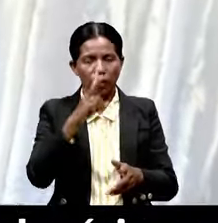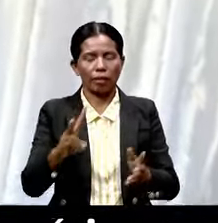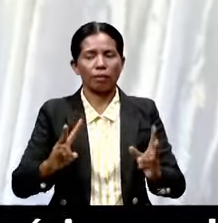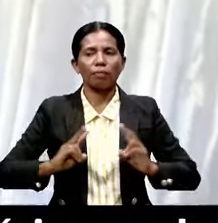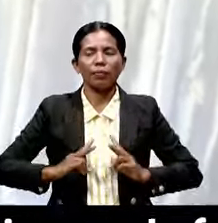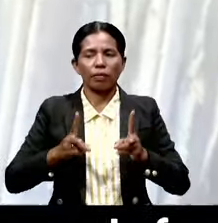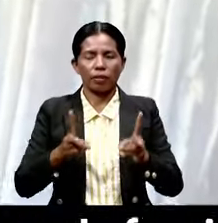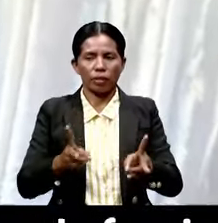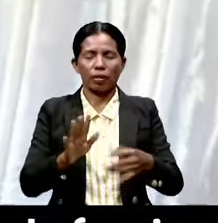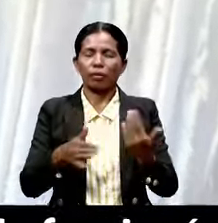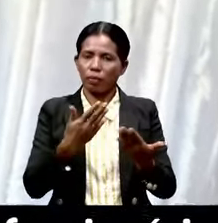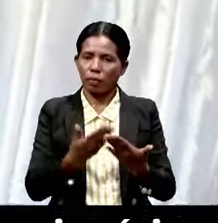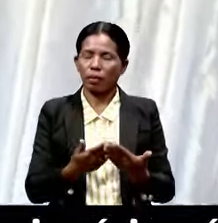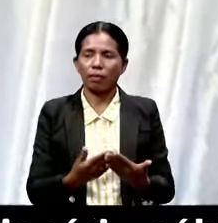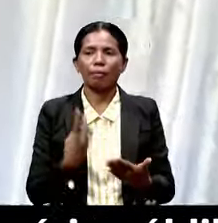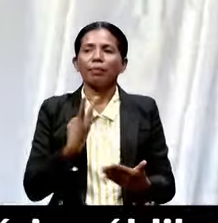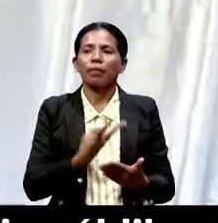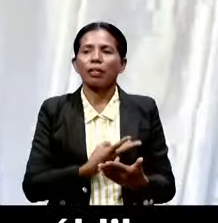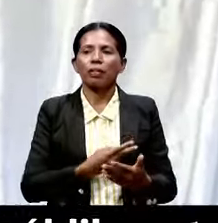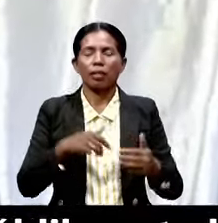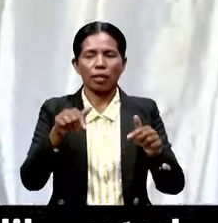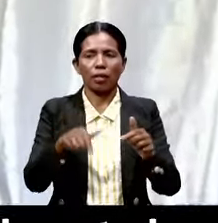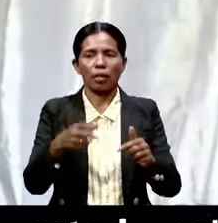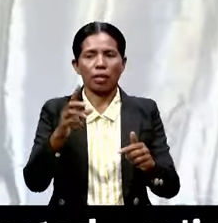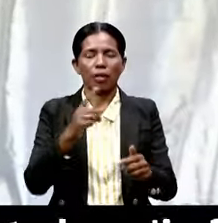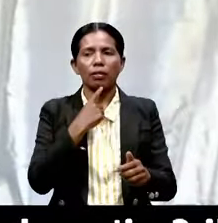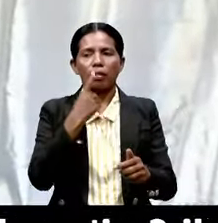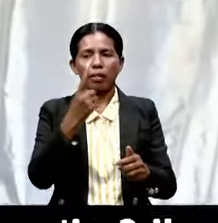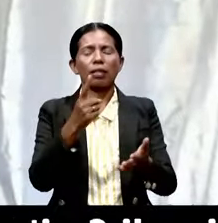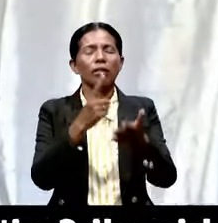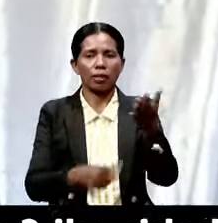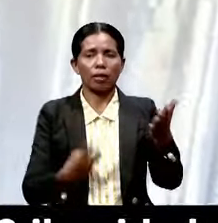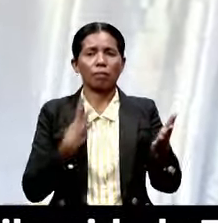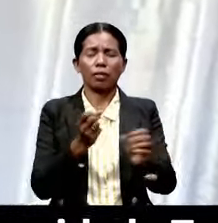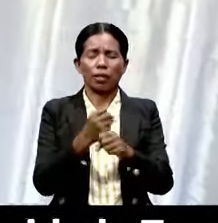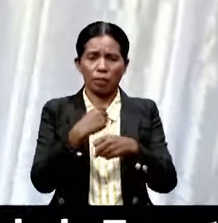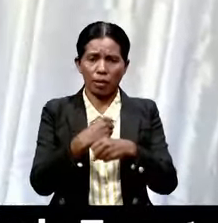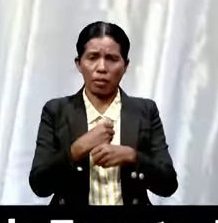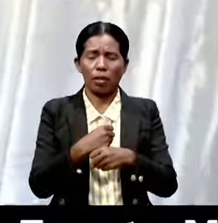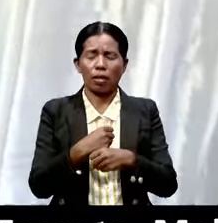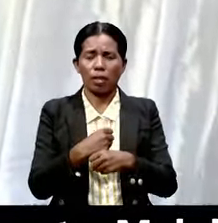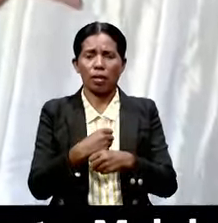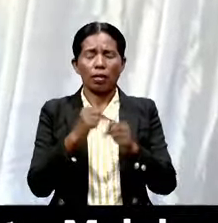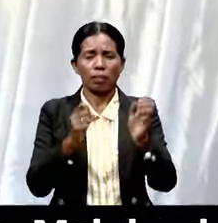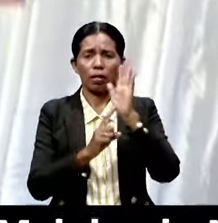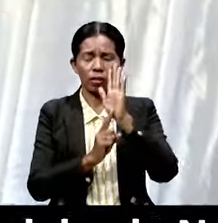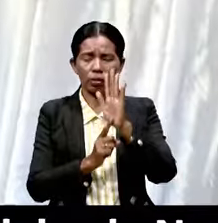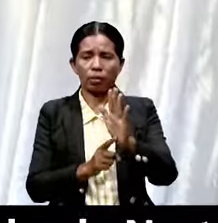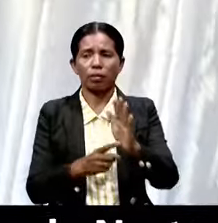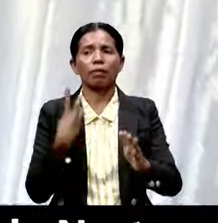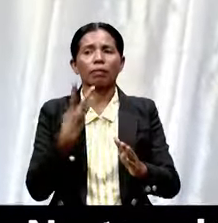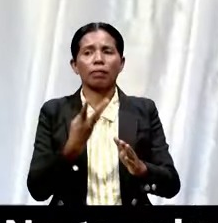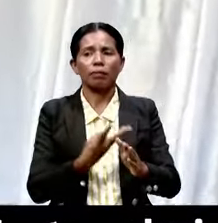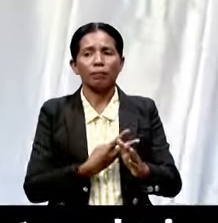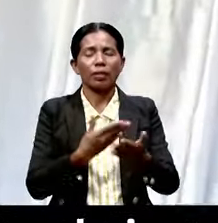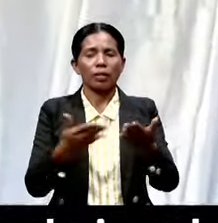Asunto veterano sira. Para ita ya kraik ne komes hate te sai buat saida me tabel halu, par depois sir regulariza, ita nia be ita